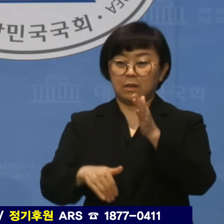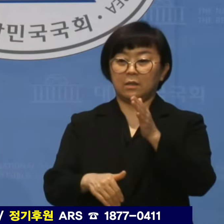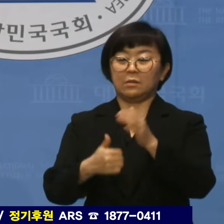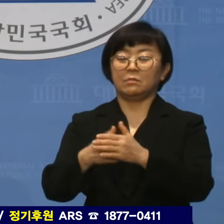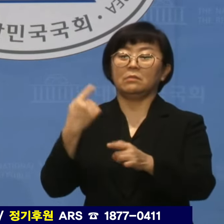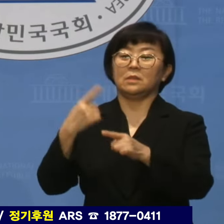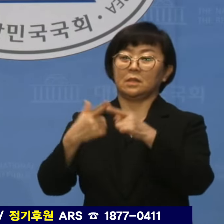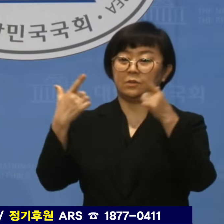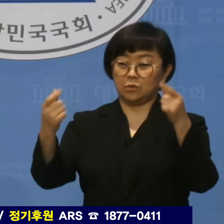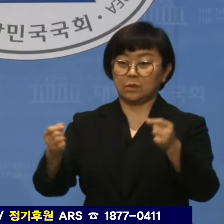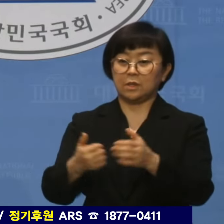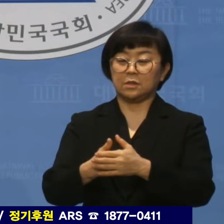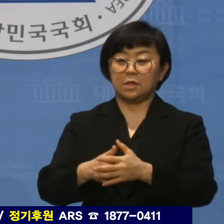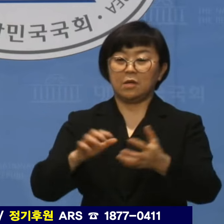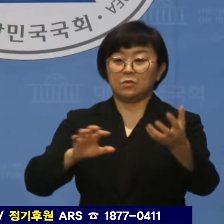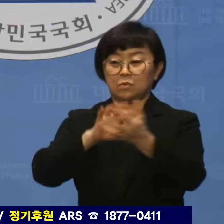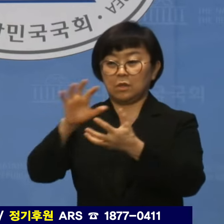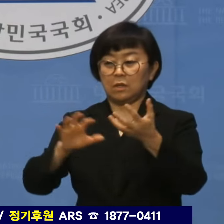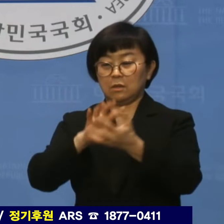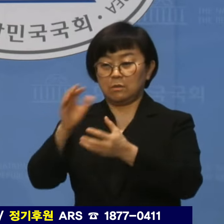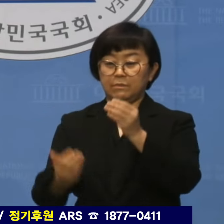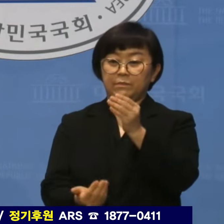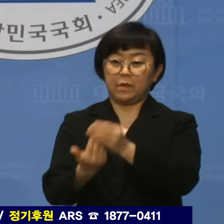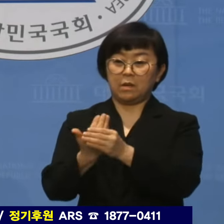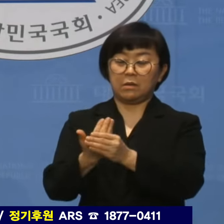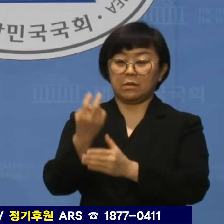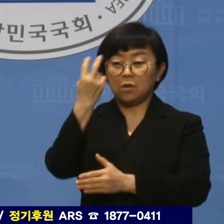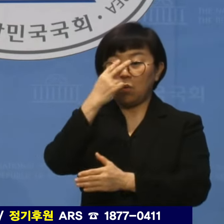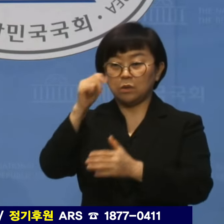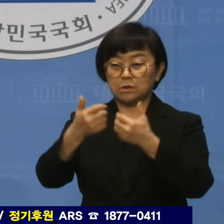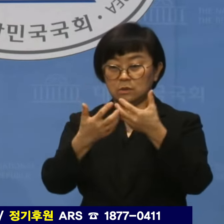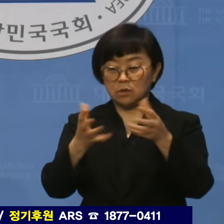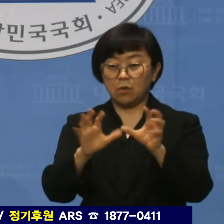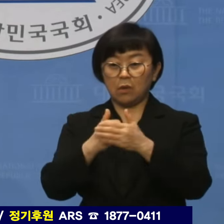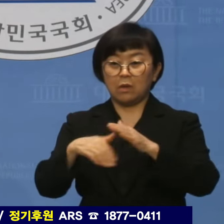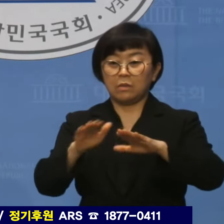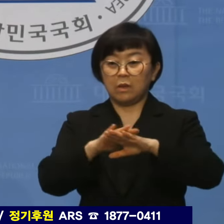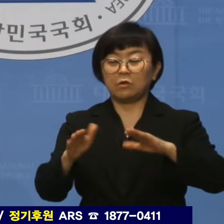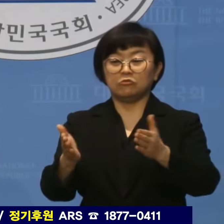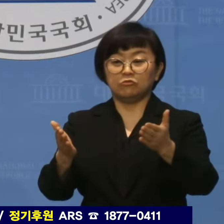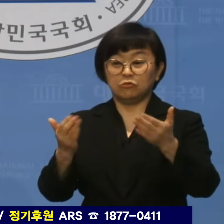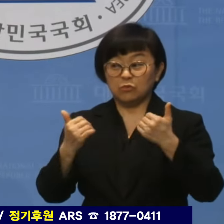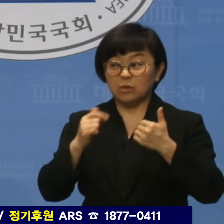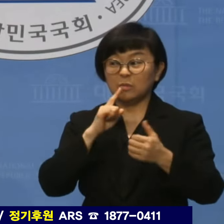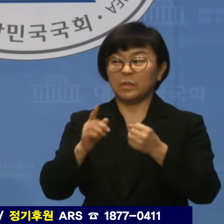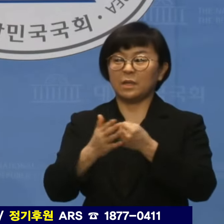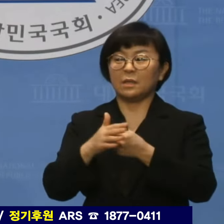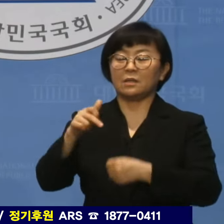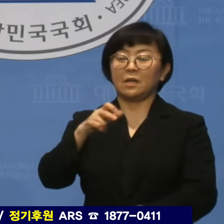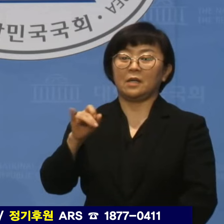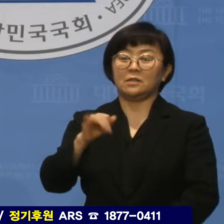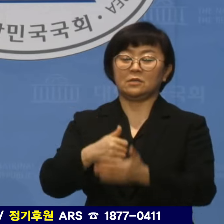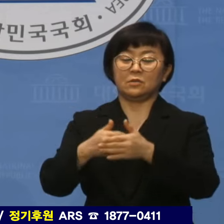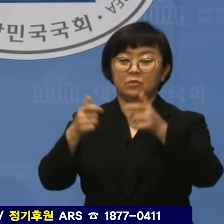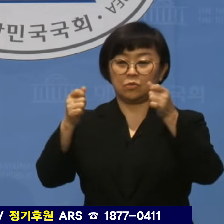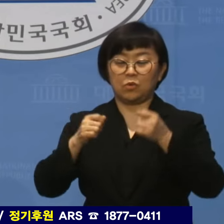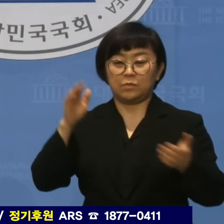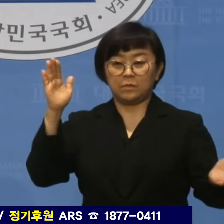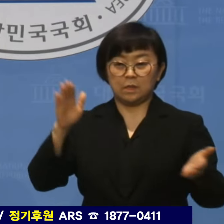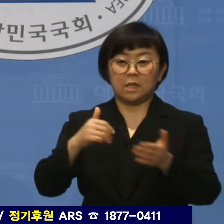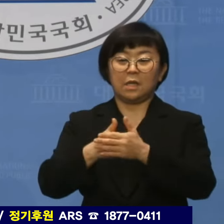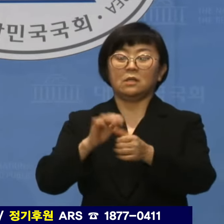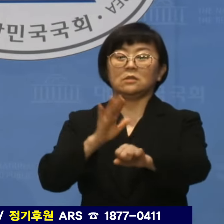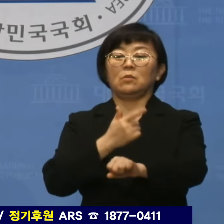사건에서도 마찬가지로 소란 행위를 벌여 경호처의 대응을 유도하고 라며 카이스트 졸업생의